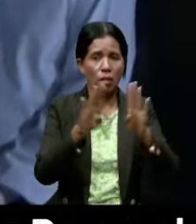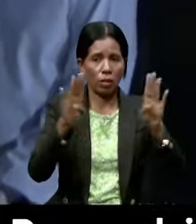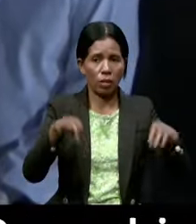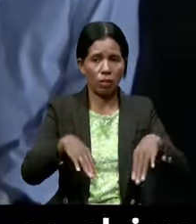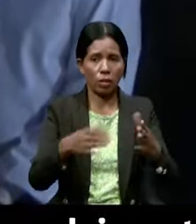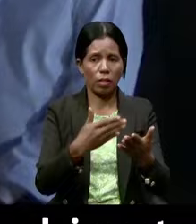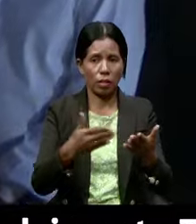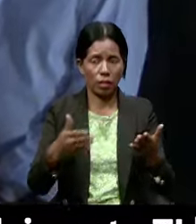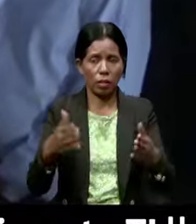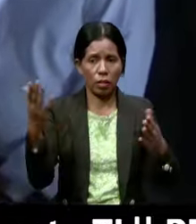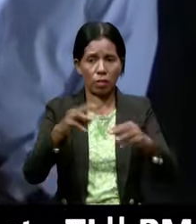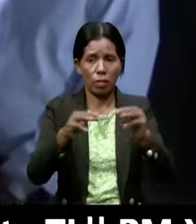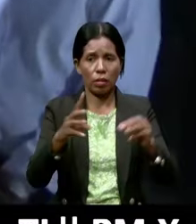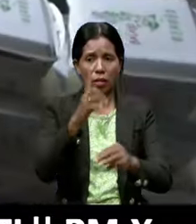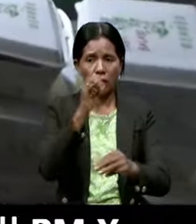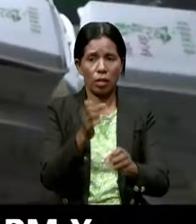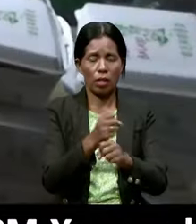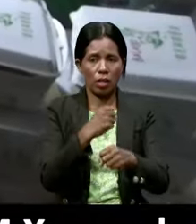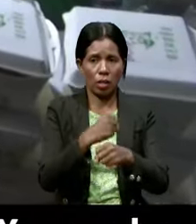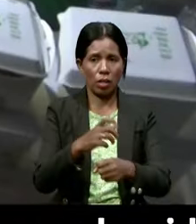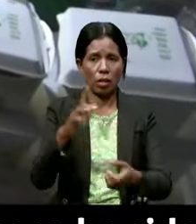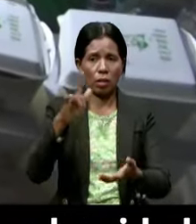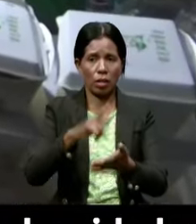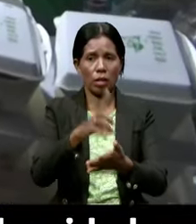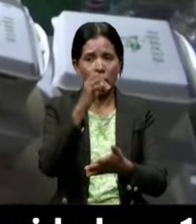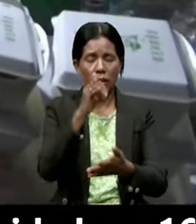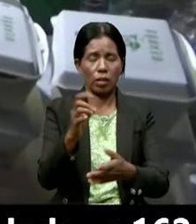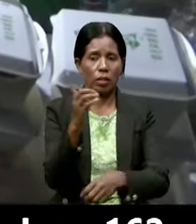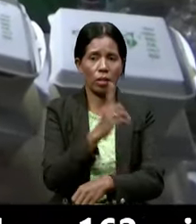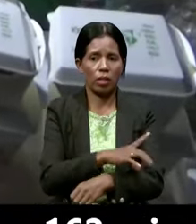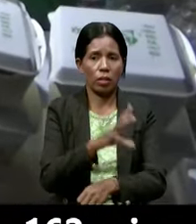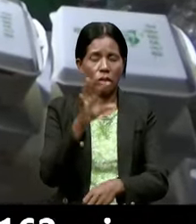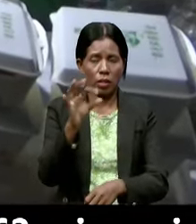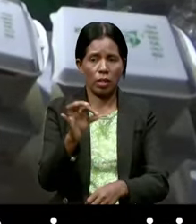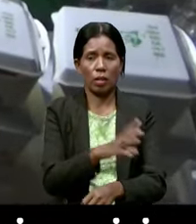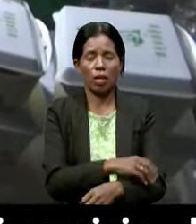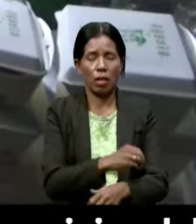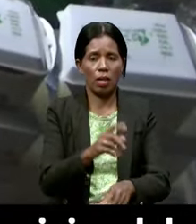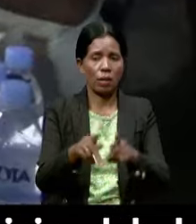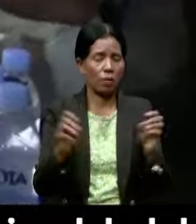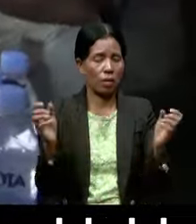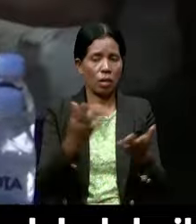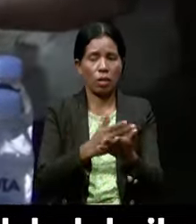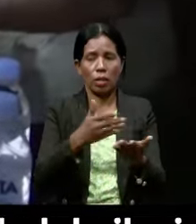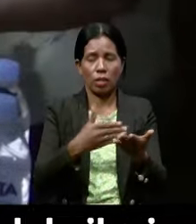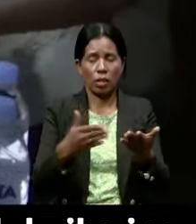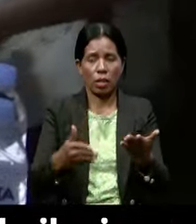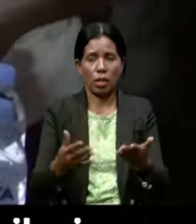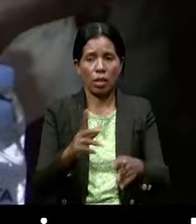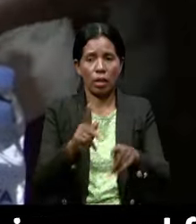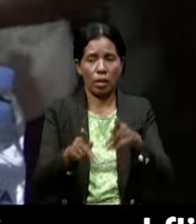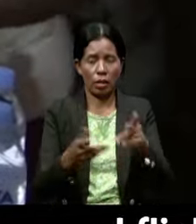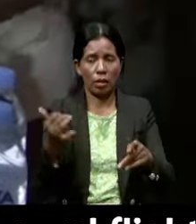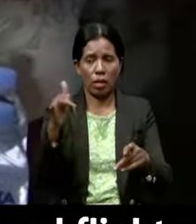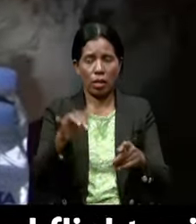produto nasional ia municipio Dili, nebe halau ia Porto Dili durante lorong nen. Mai be ia feira refere e maladung sosa sasan, une negosiante sira